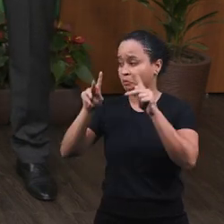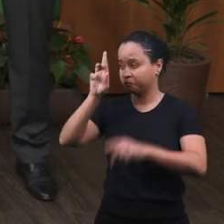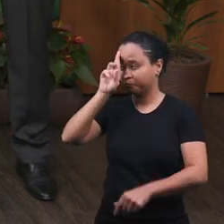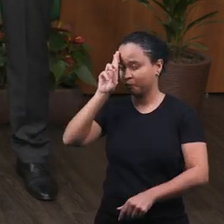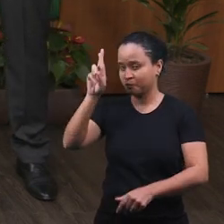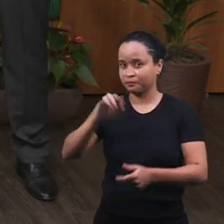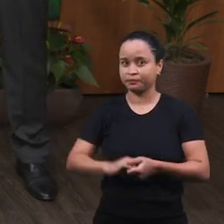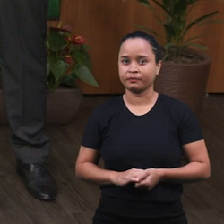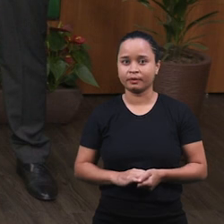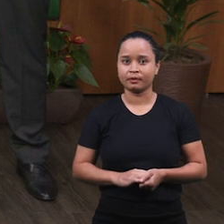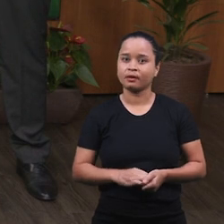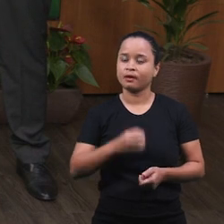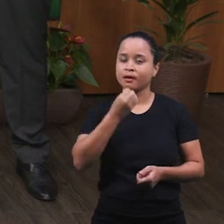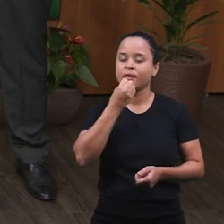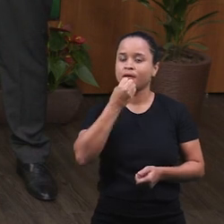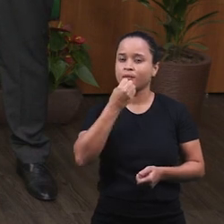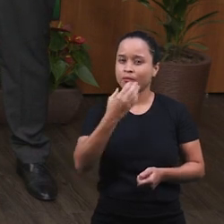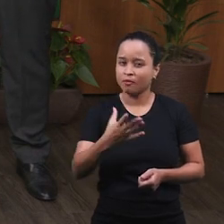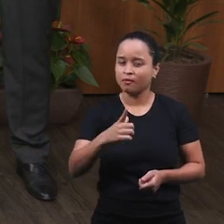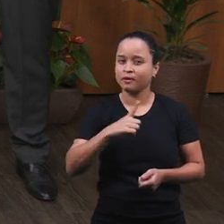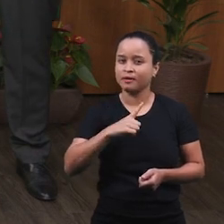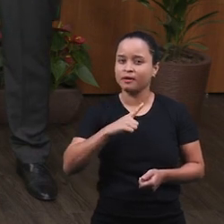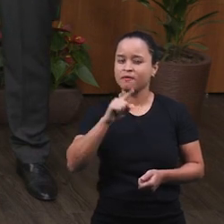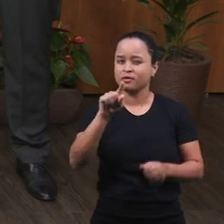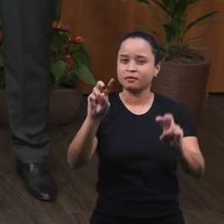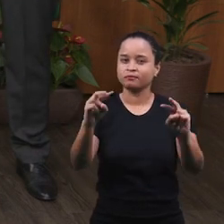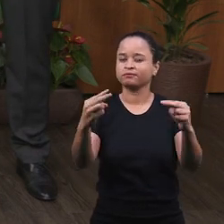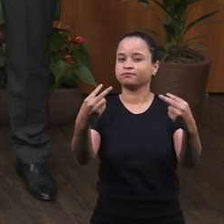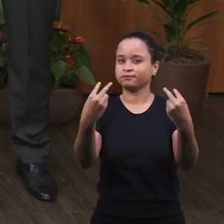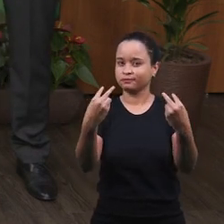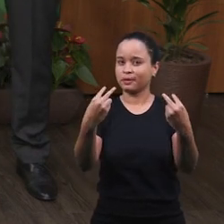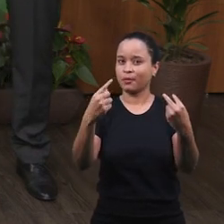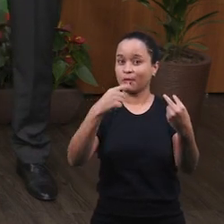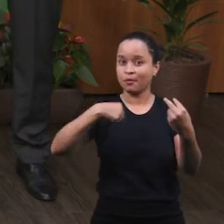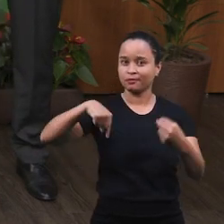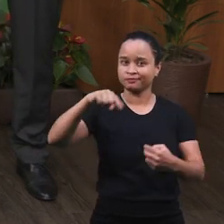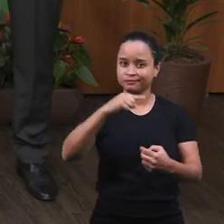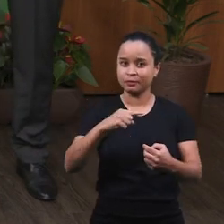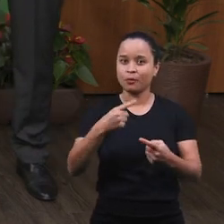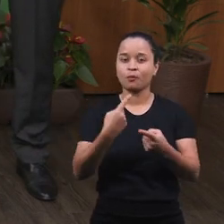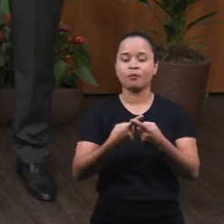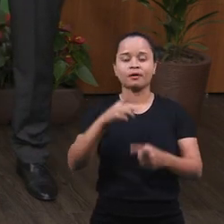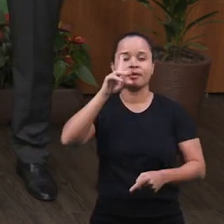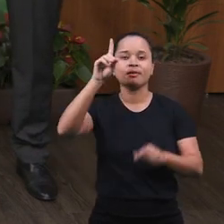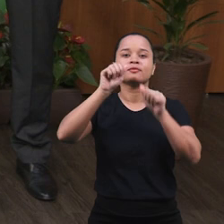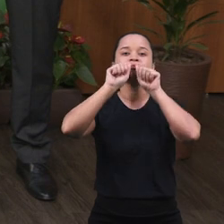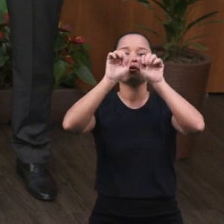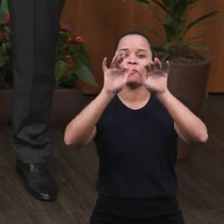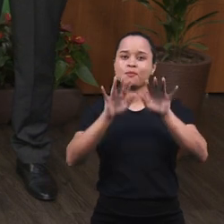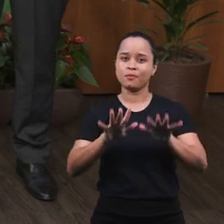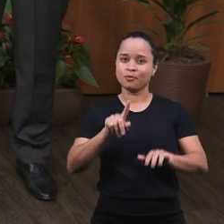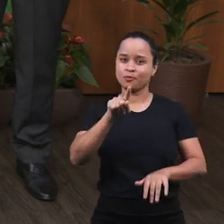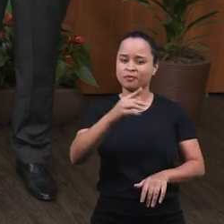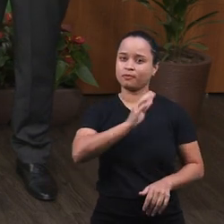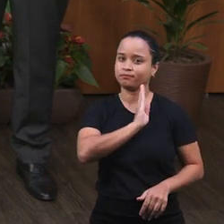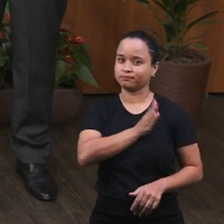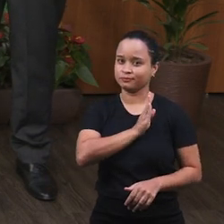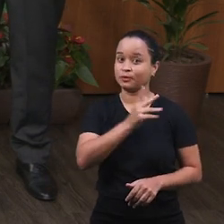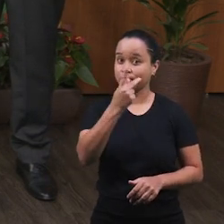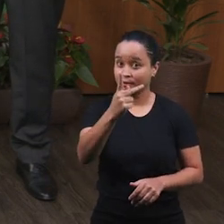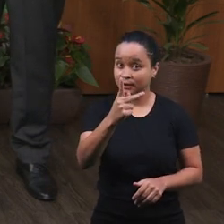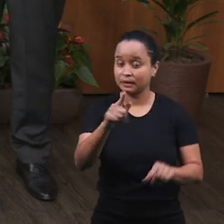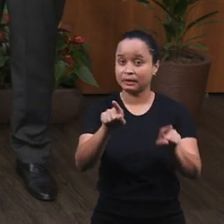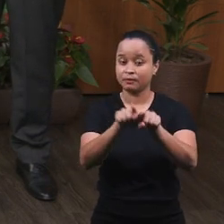a toujours un privilège de compter avec votre présence. Le Seigneur Dieu a une bénédiction réservée pour